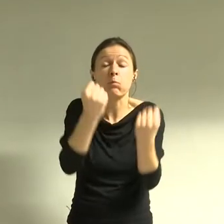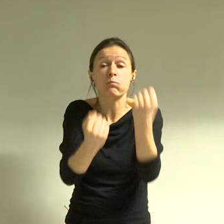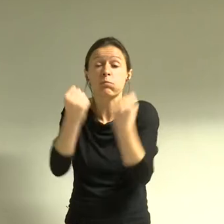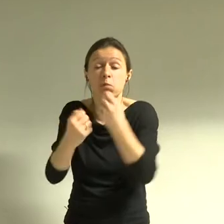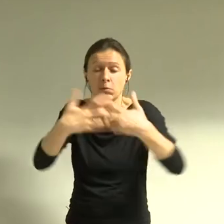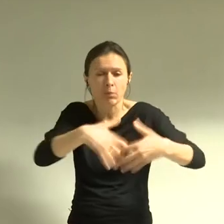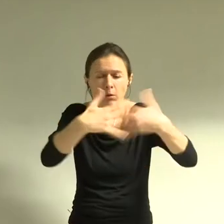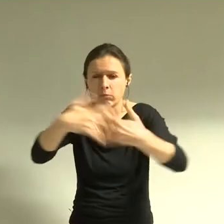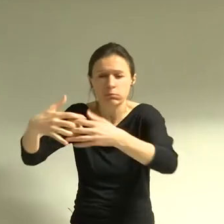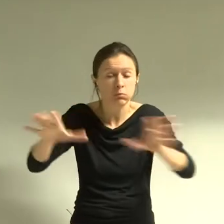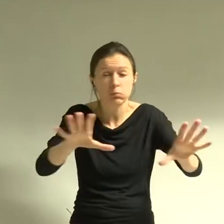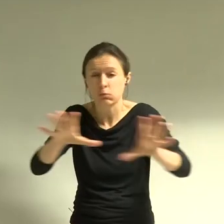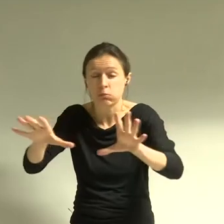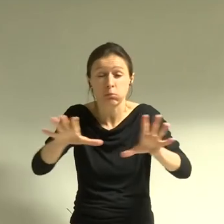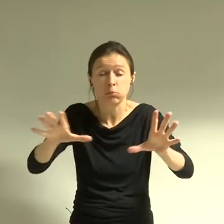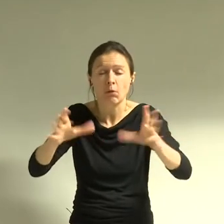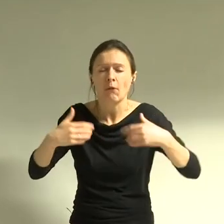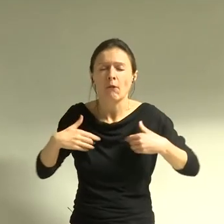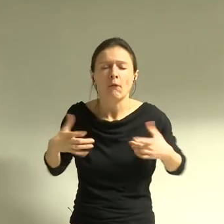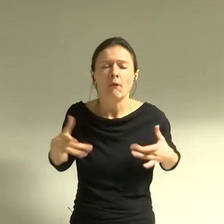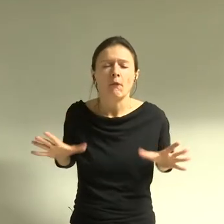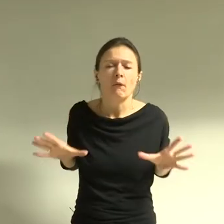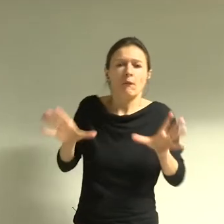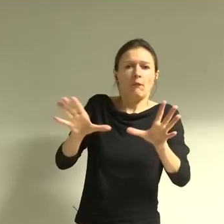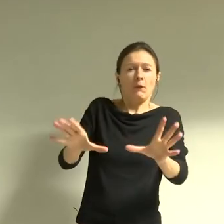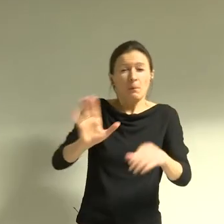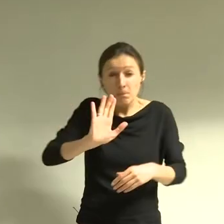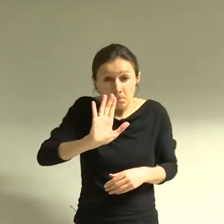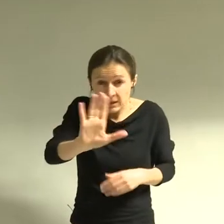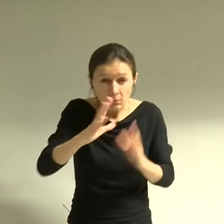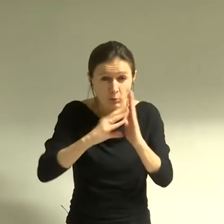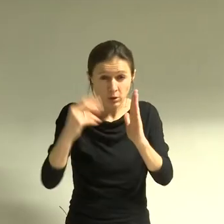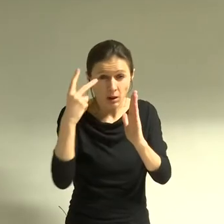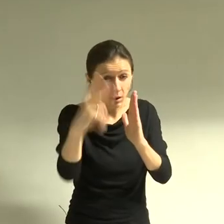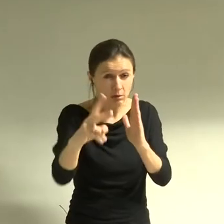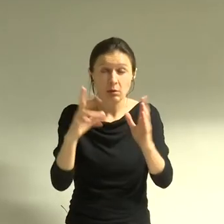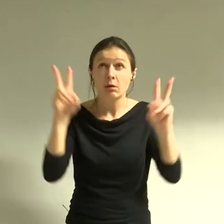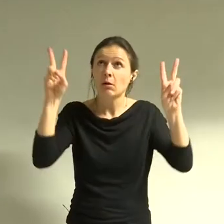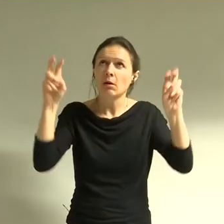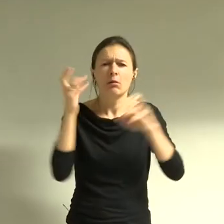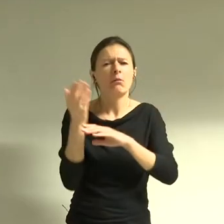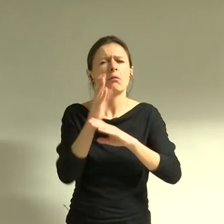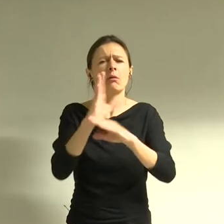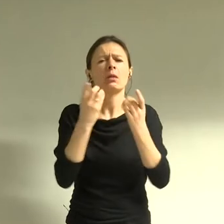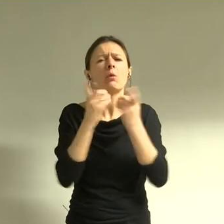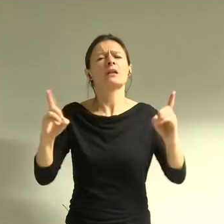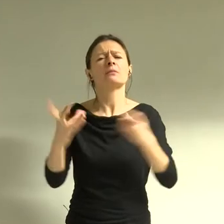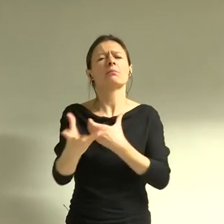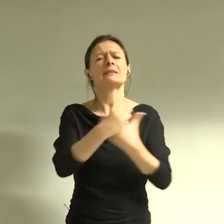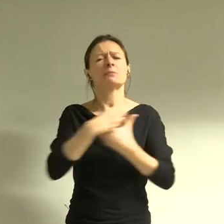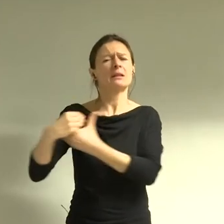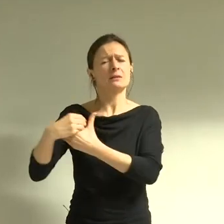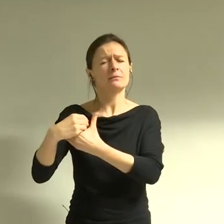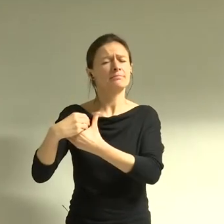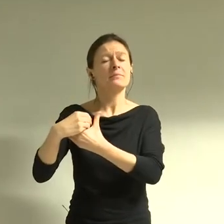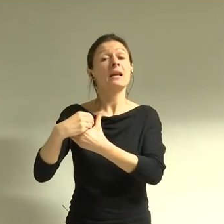habillage donc de votre propre modèle autocentré la démocratie participative ne renaîtra à grenoble que